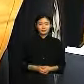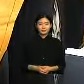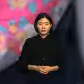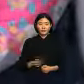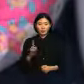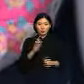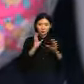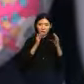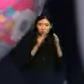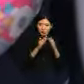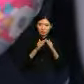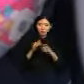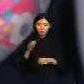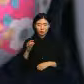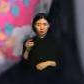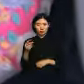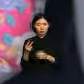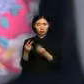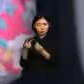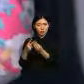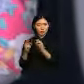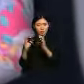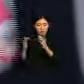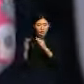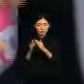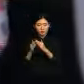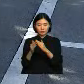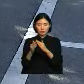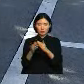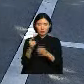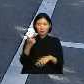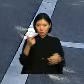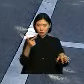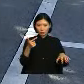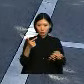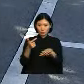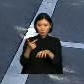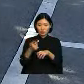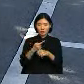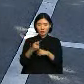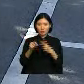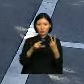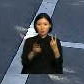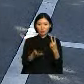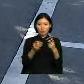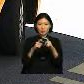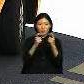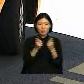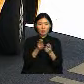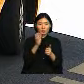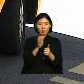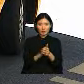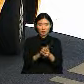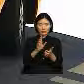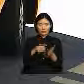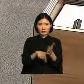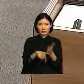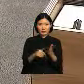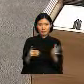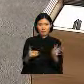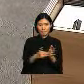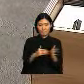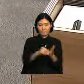K 어린이집과 S 어린이집 등 동두천시 시립 어린이집 6곳이 내년 2월 말 민간 위탁 기간이